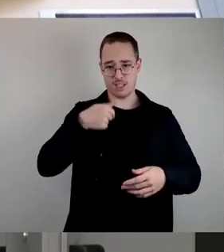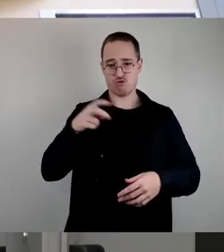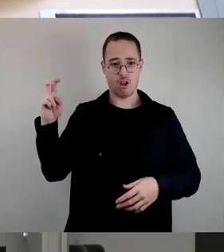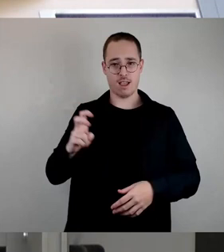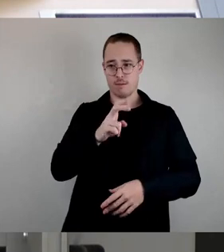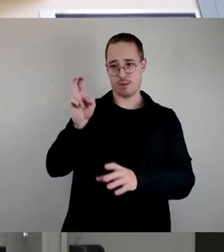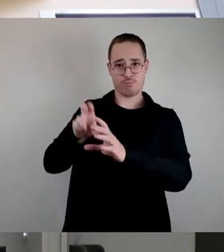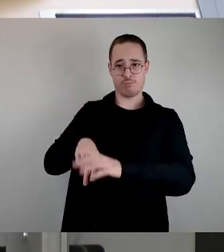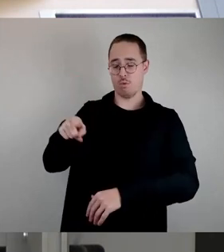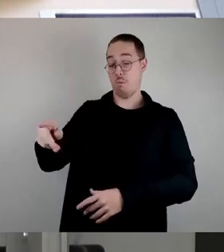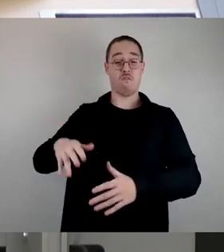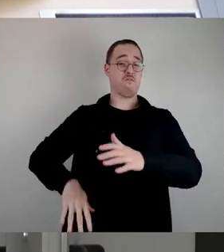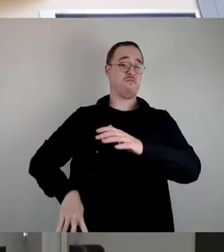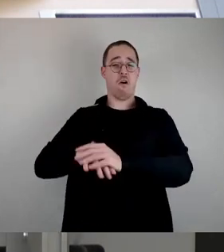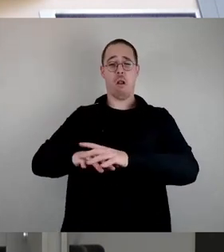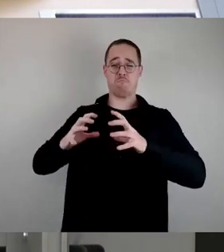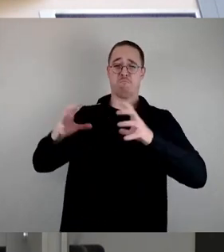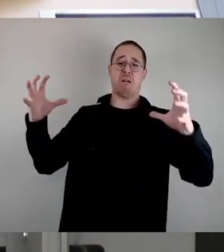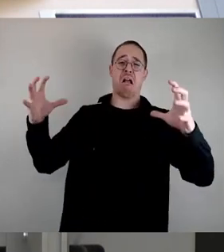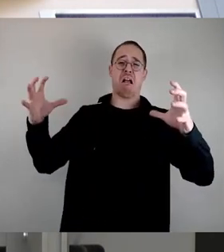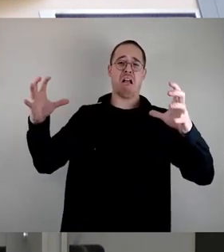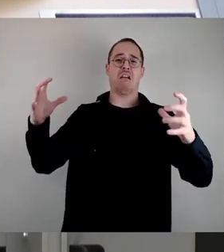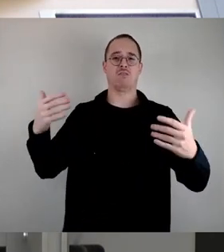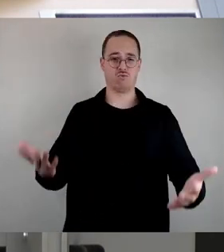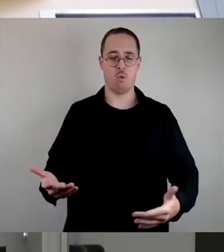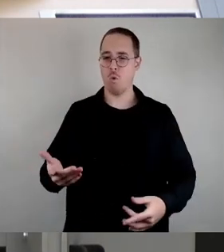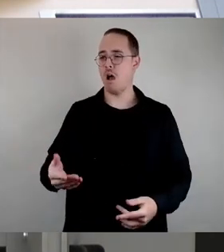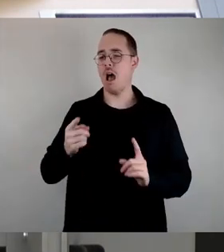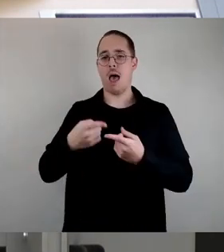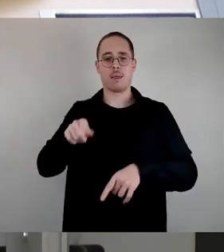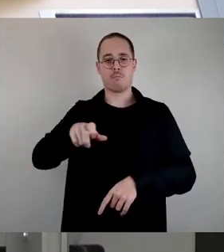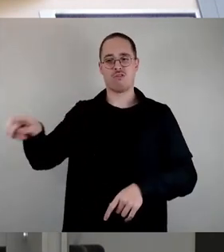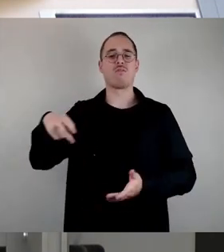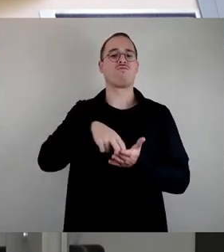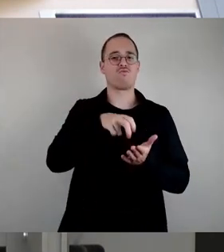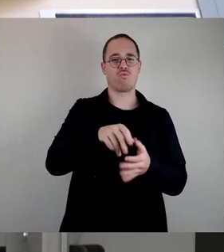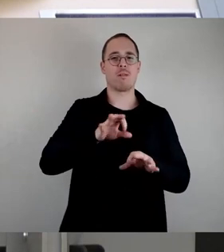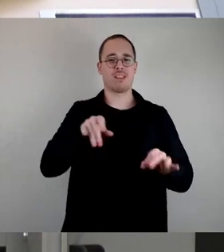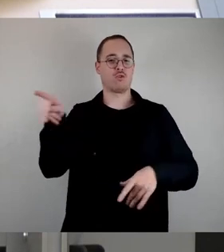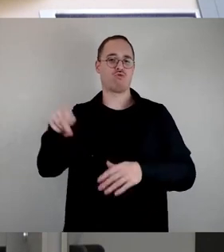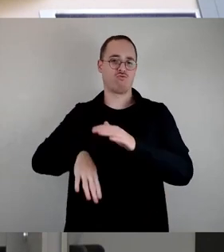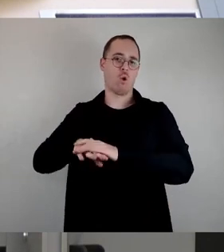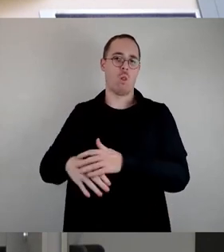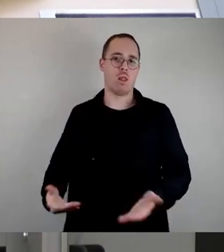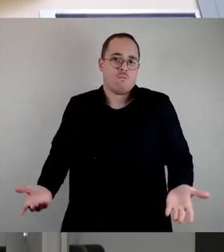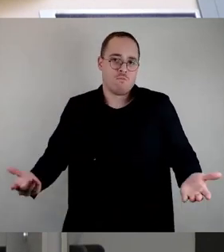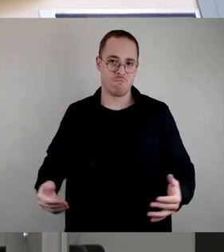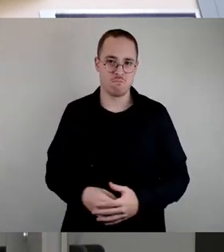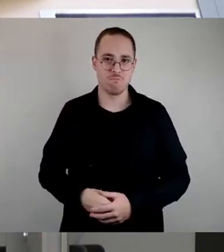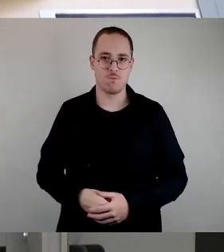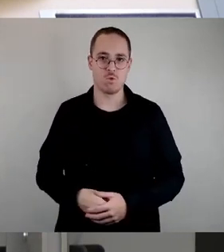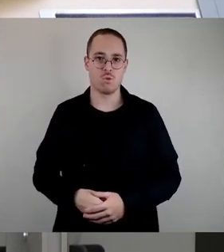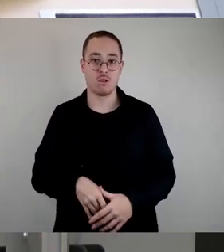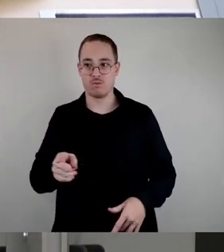von einer Messe, von einer Fähre. Dagegen eine Radbrücke, die schon im normalen Tagesablauf